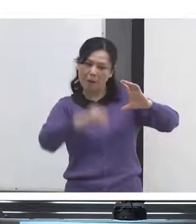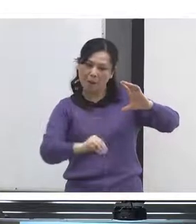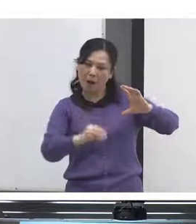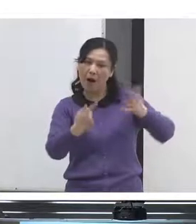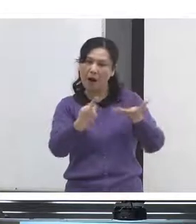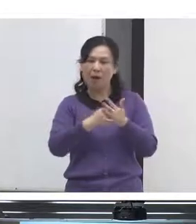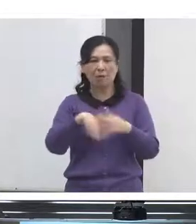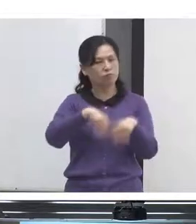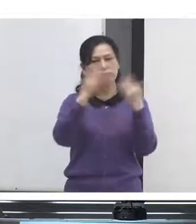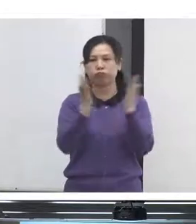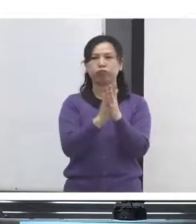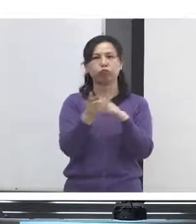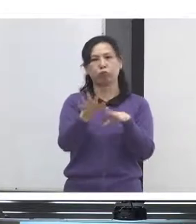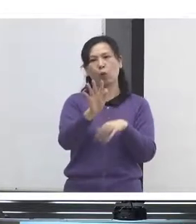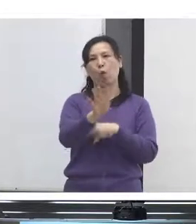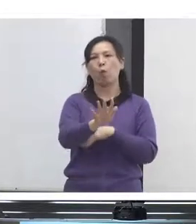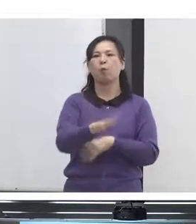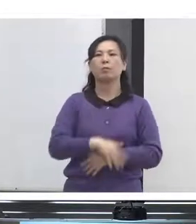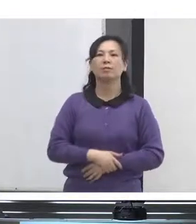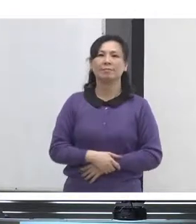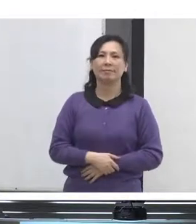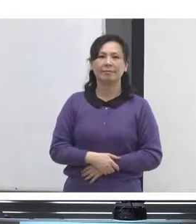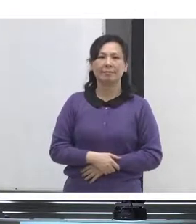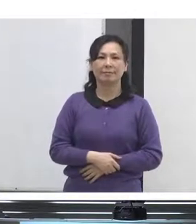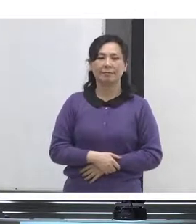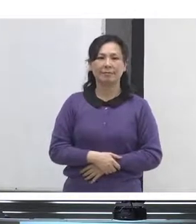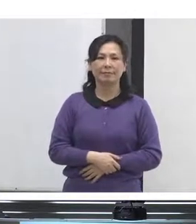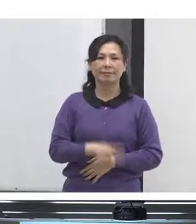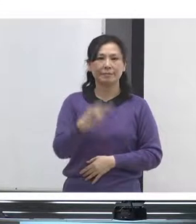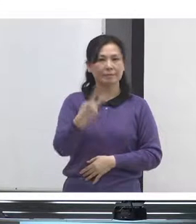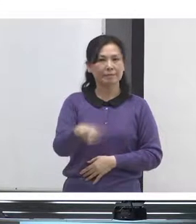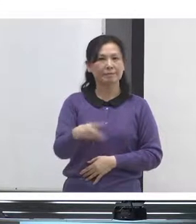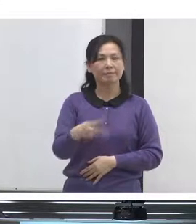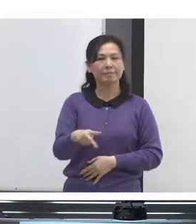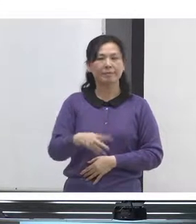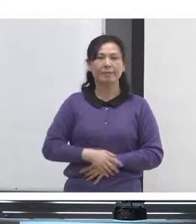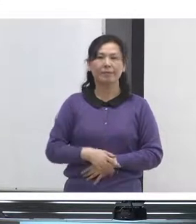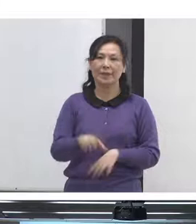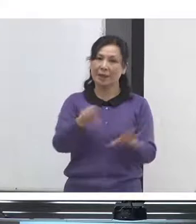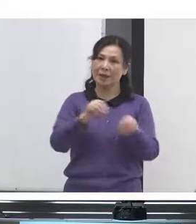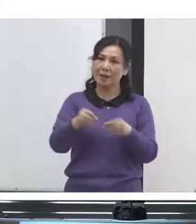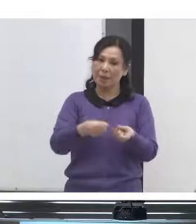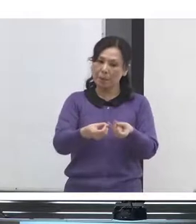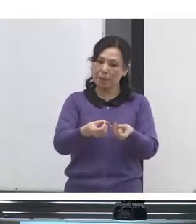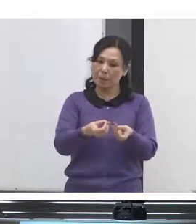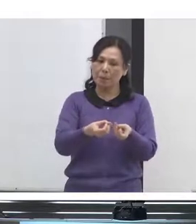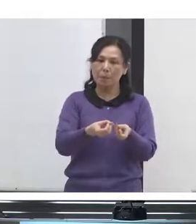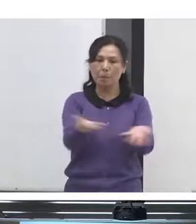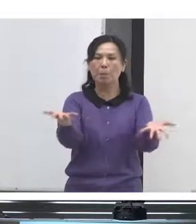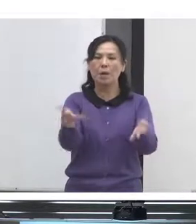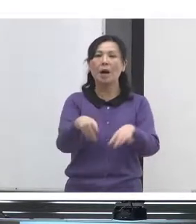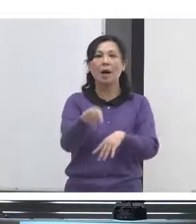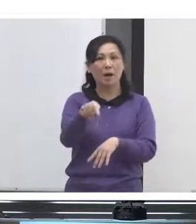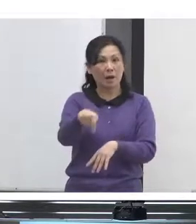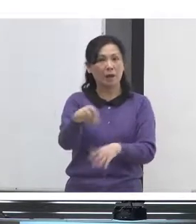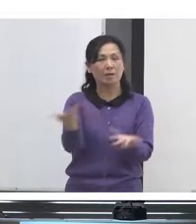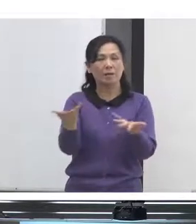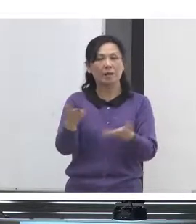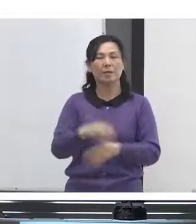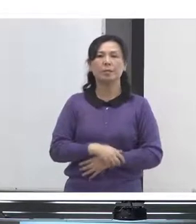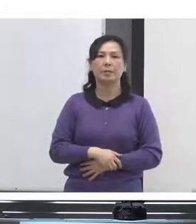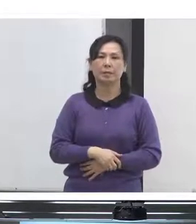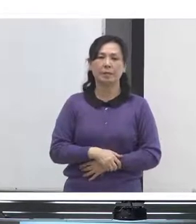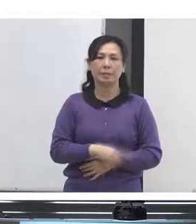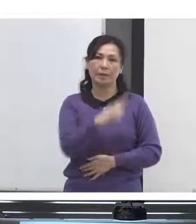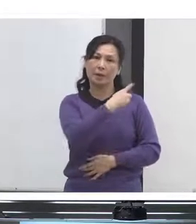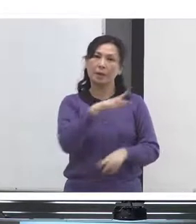功能其实都有在那边。然后关于说到就是 open data 这一块，在这个